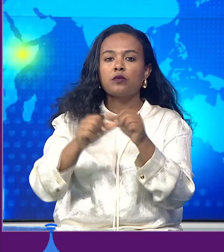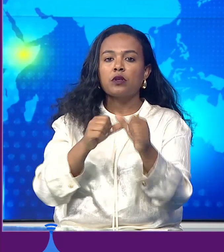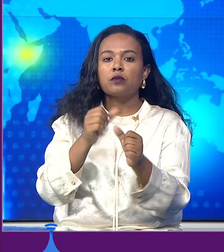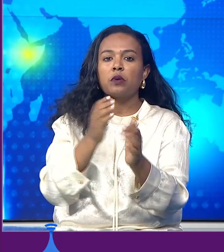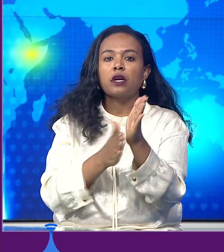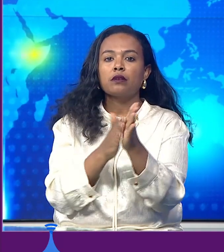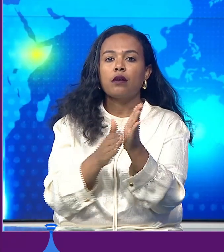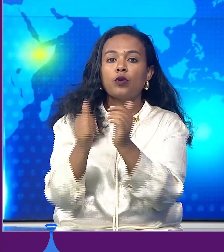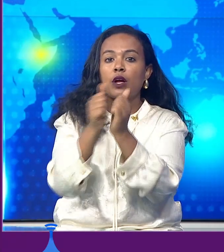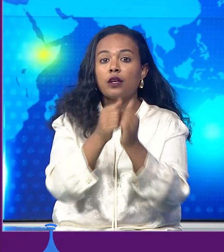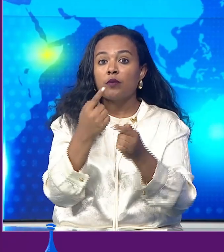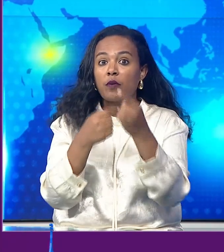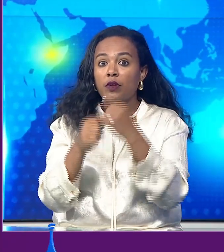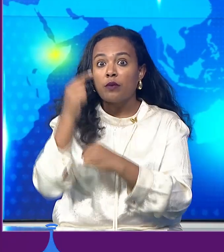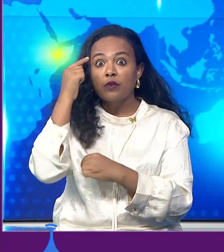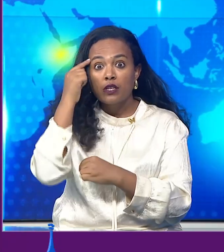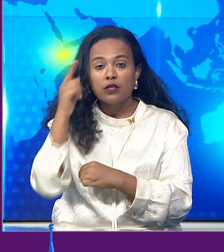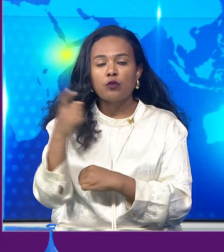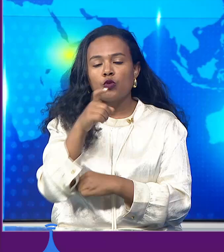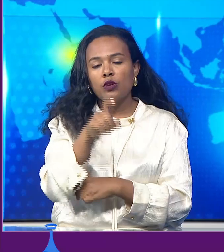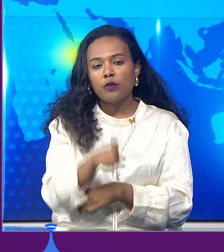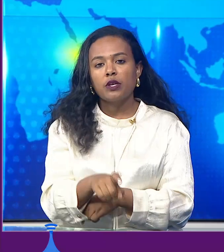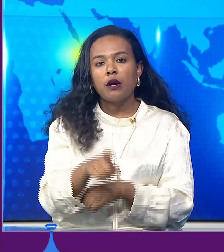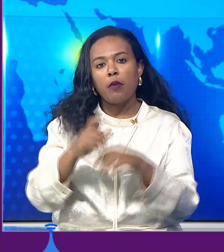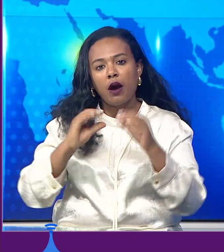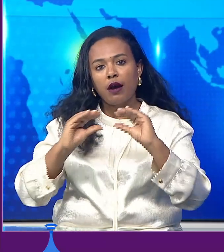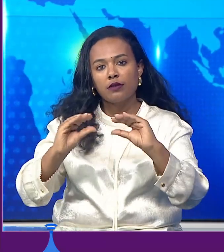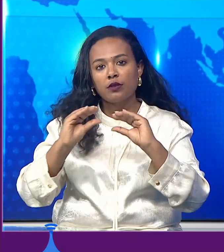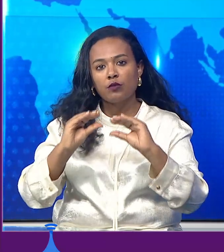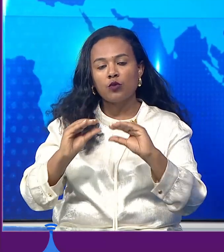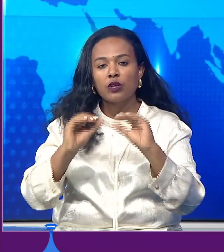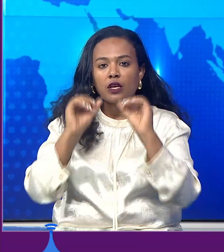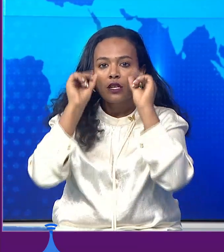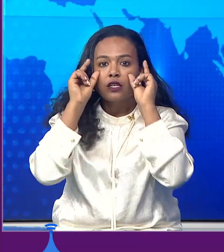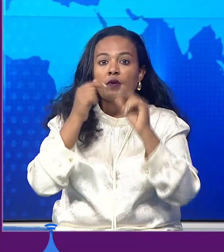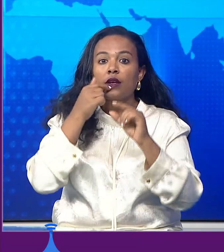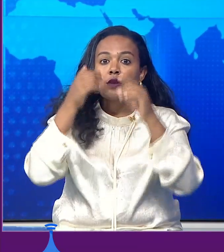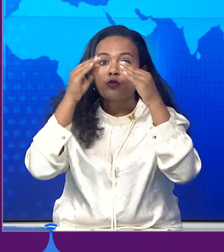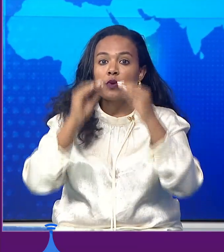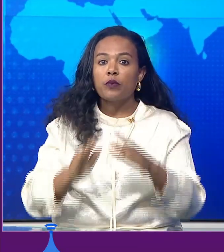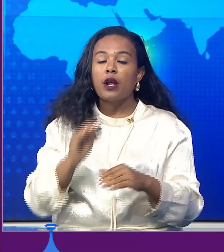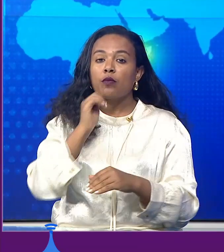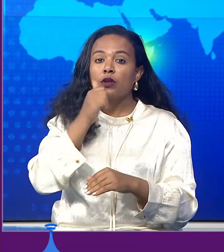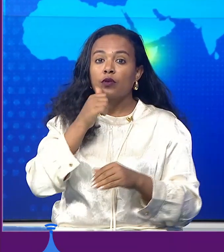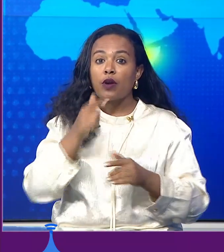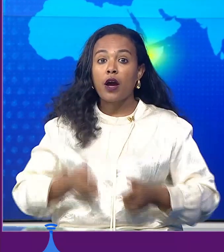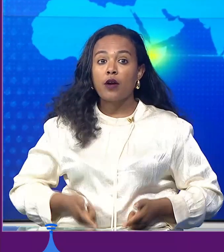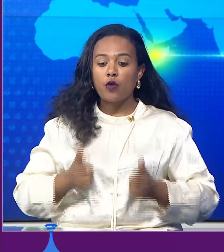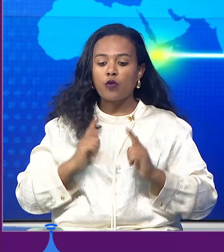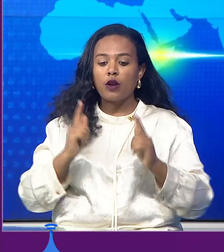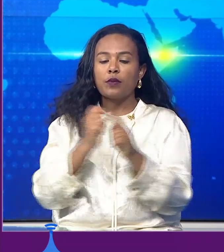አንድነት በመምጣትና በመተሳሰብ ሊሆን እንደሚገባ አስተምህሮቱ ያስገነዝባል ያሉትን መምህራን በዕለታዊ አኗኗራችን